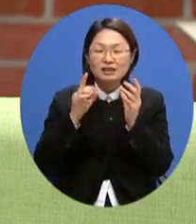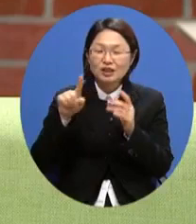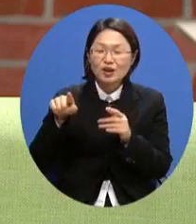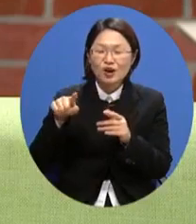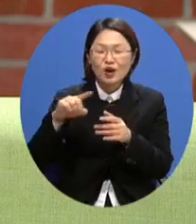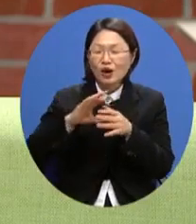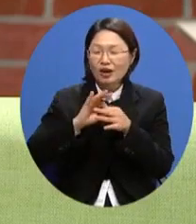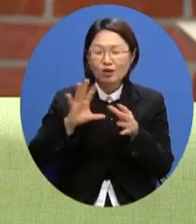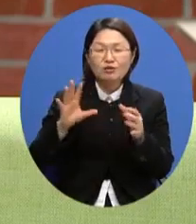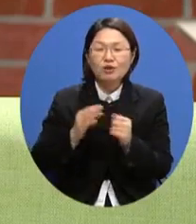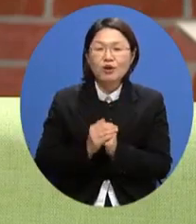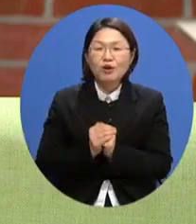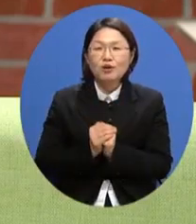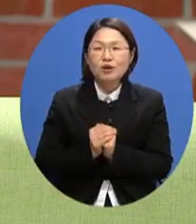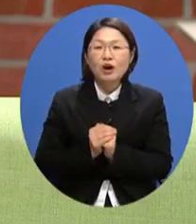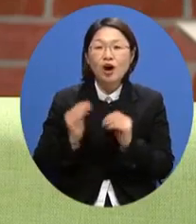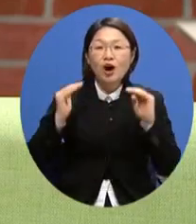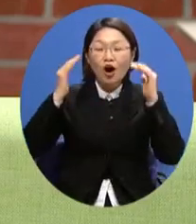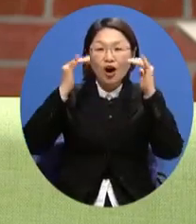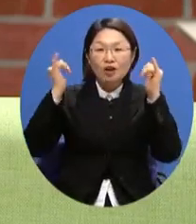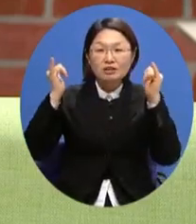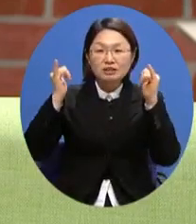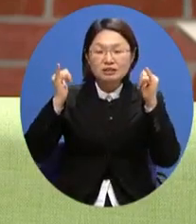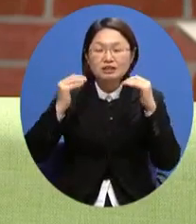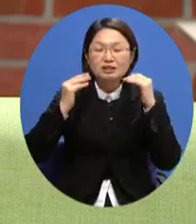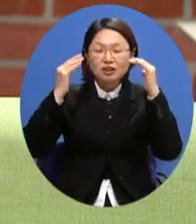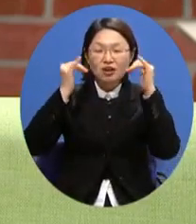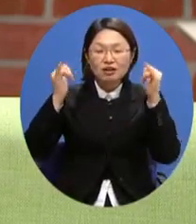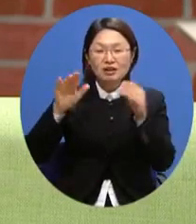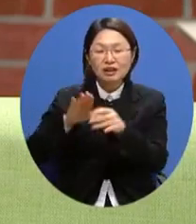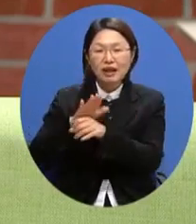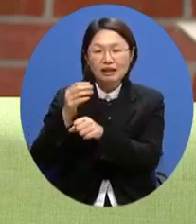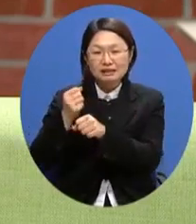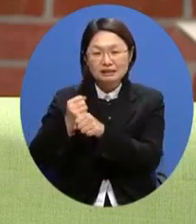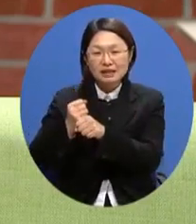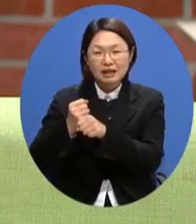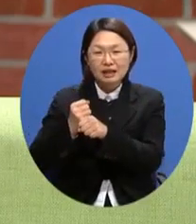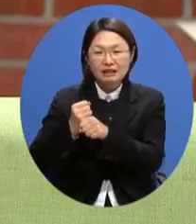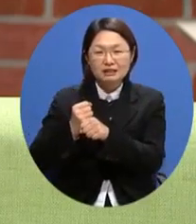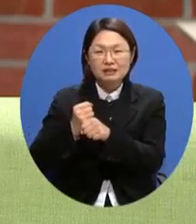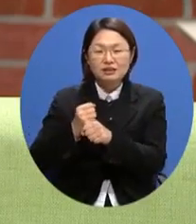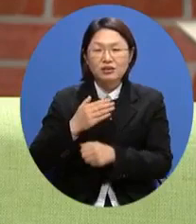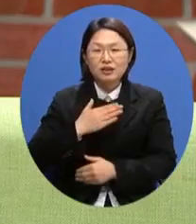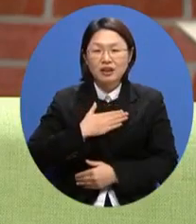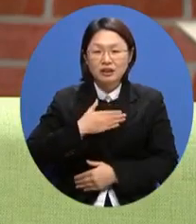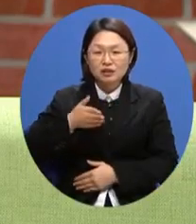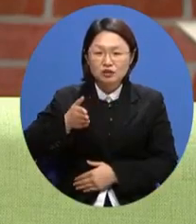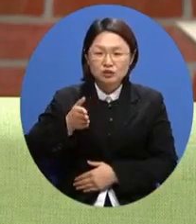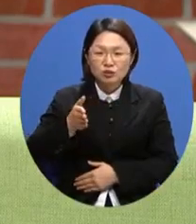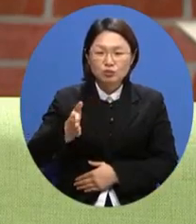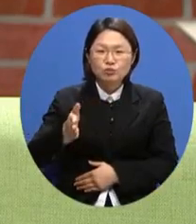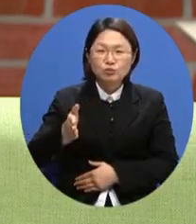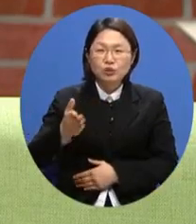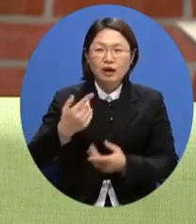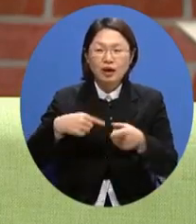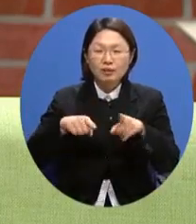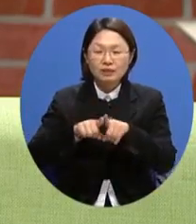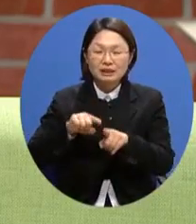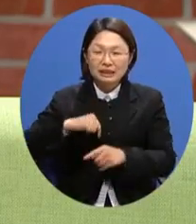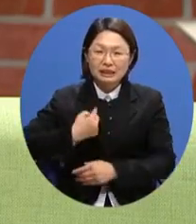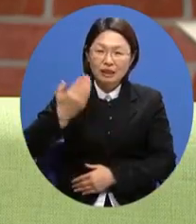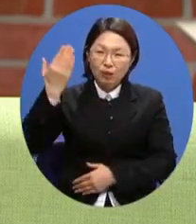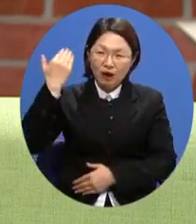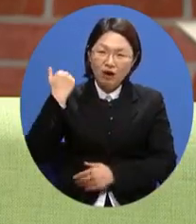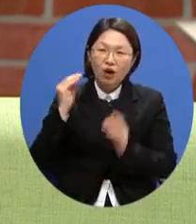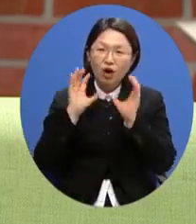그래서 어른들 같은 경우에는 우리가 성인 애착 인터뷰라 그래가지고 이제 그 전문가와 함께 자신의 그 과거